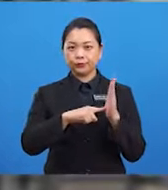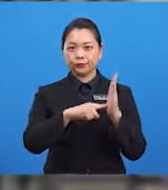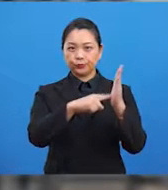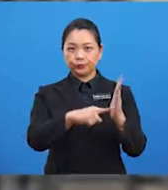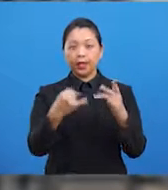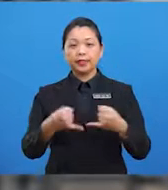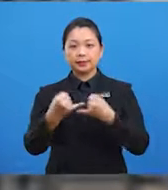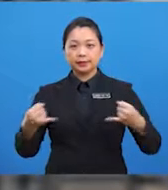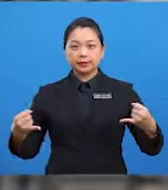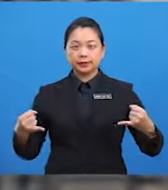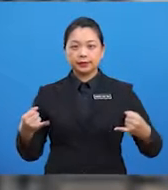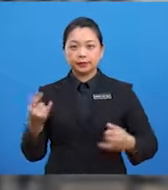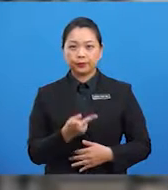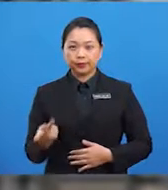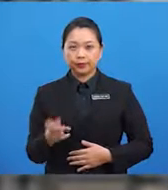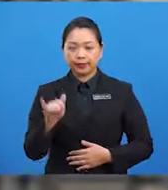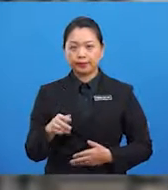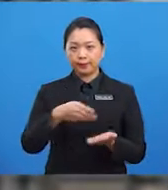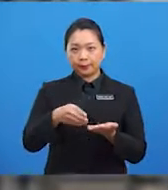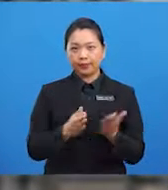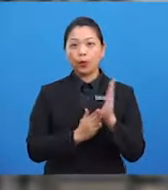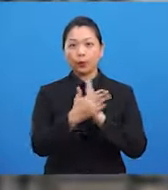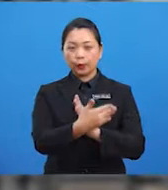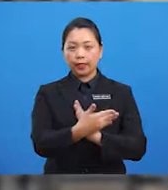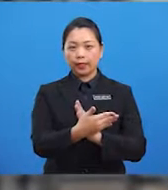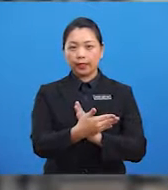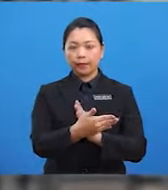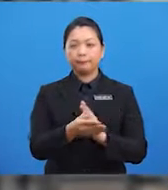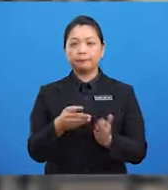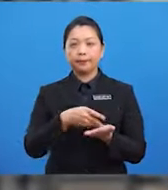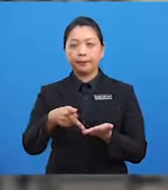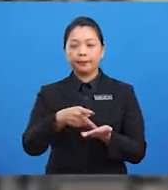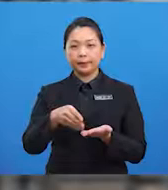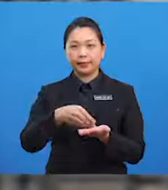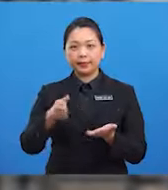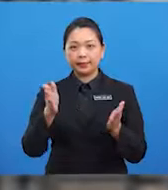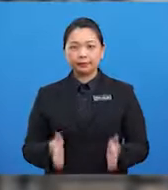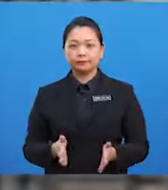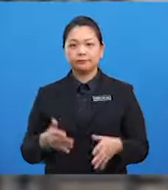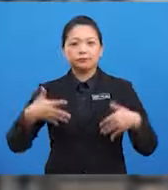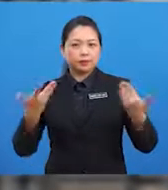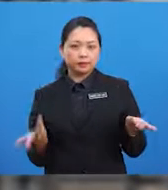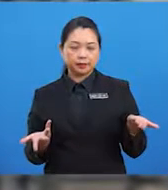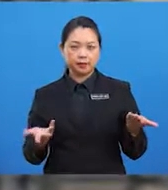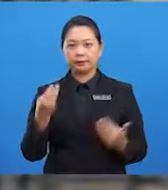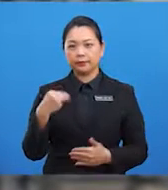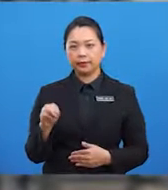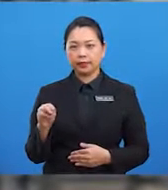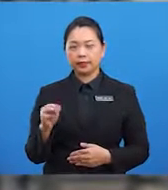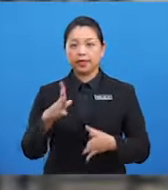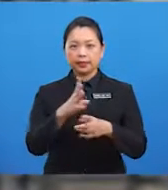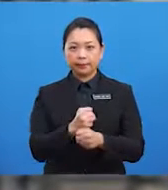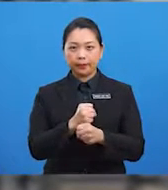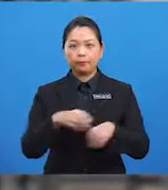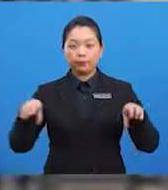jenis produk yang dibeli oleh pembeli dan akhirnya bagaimana mereka